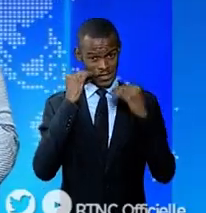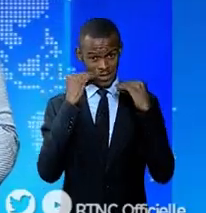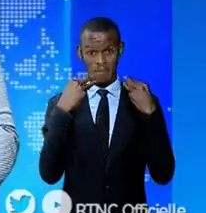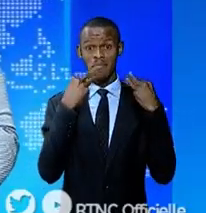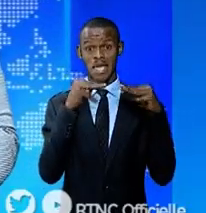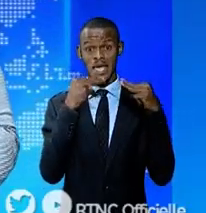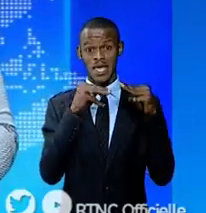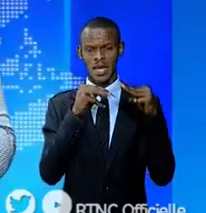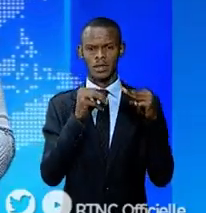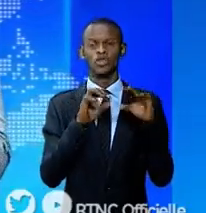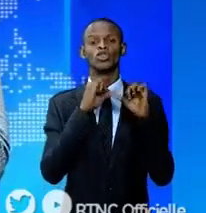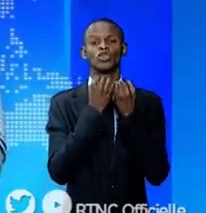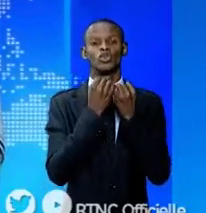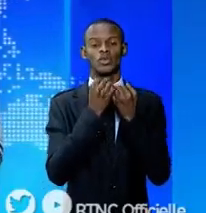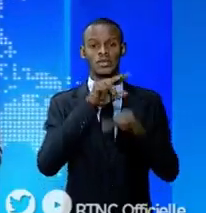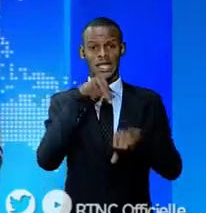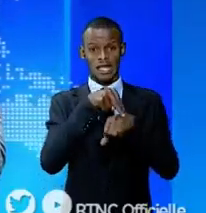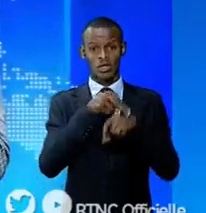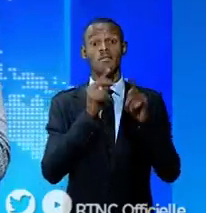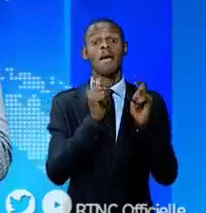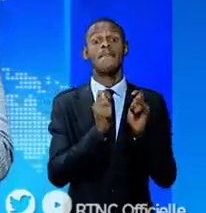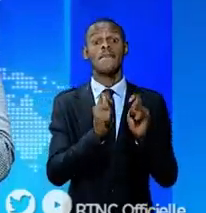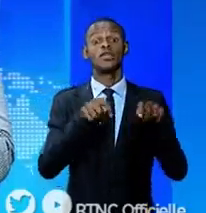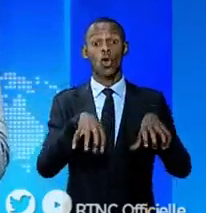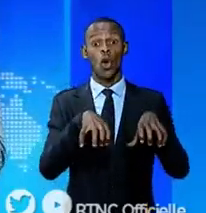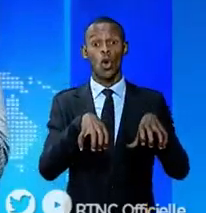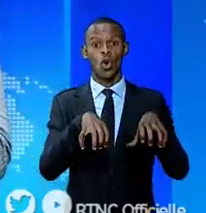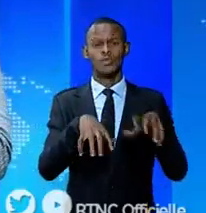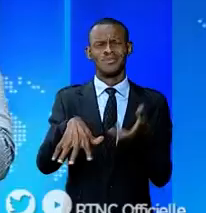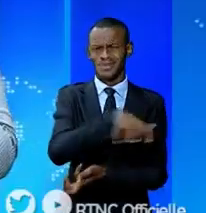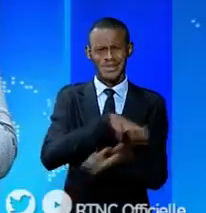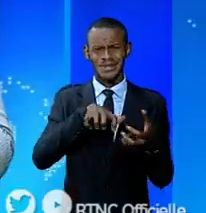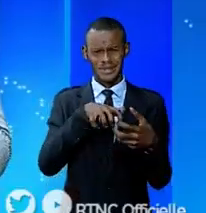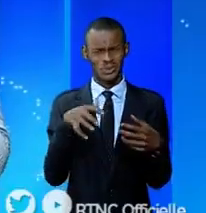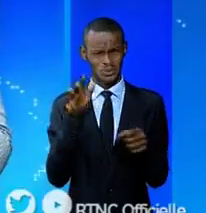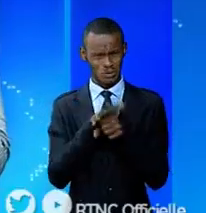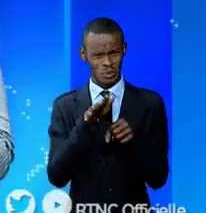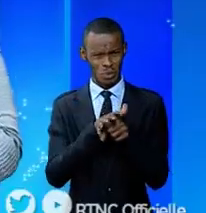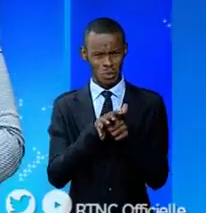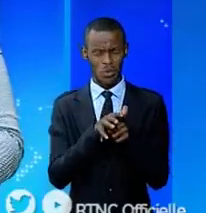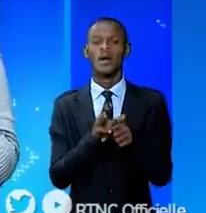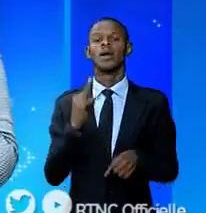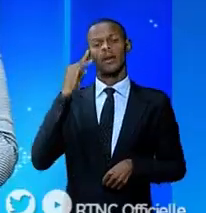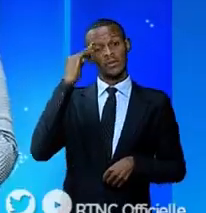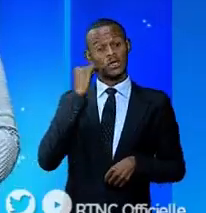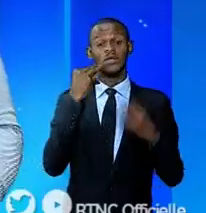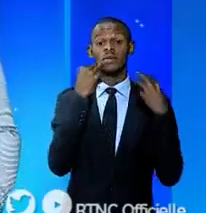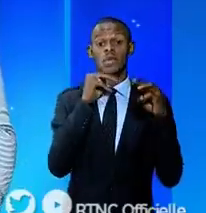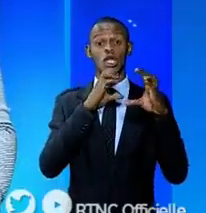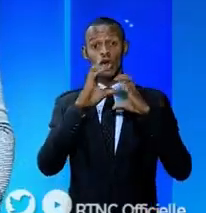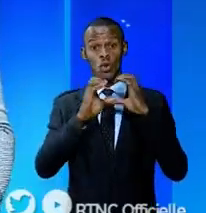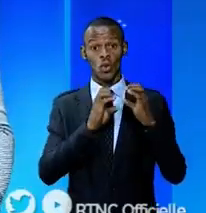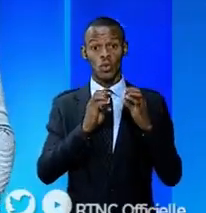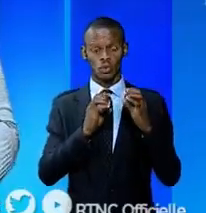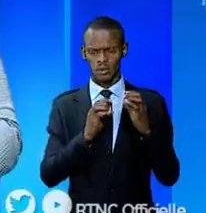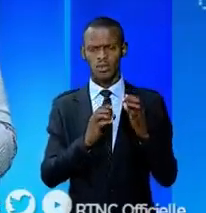presse du Congo, le ministre d'État, ministre de la communication des médias, Jolino Makelele, joue aux sapeurs-pompiers. Il propose d'aplanir toutes